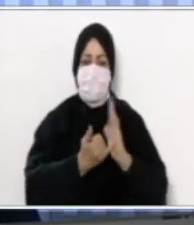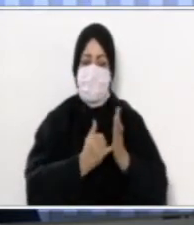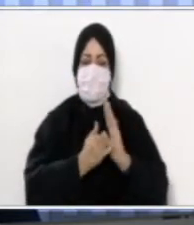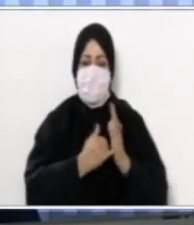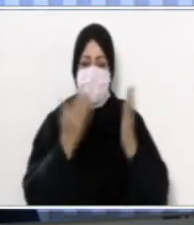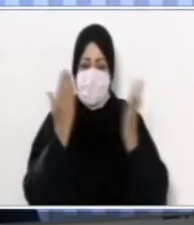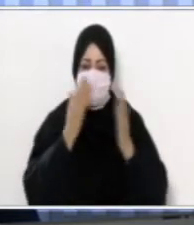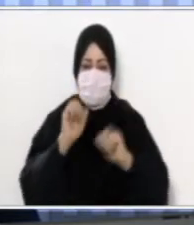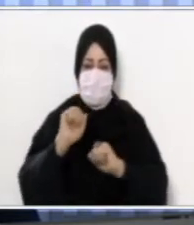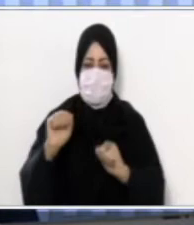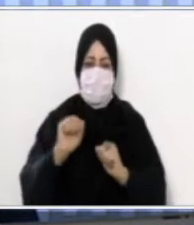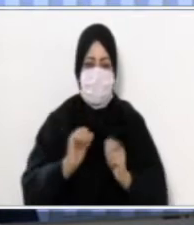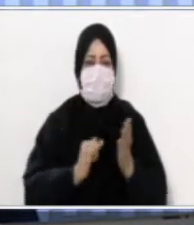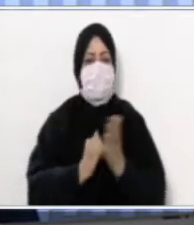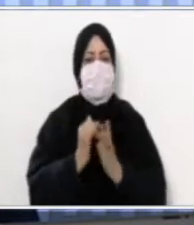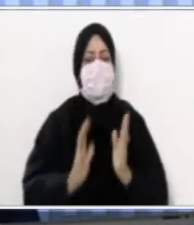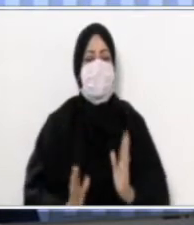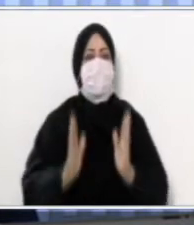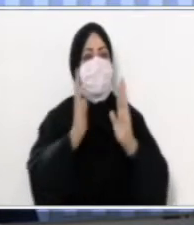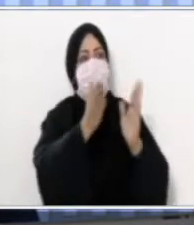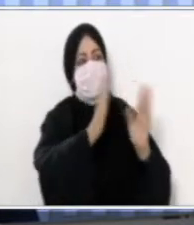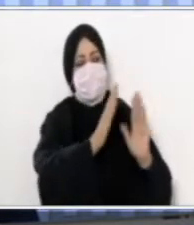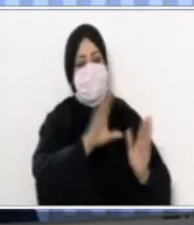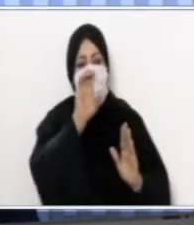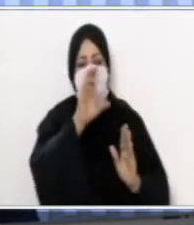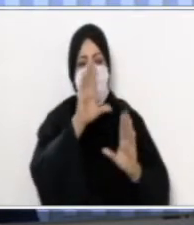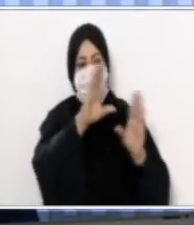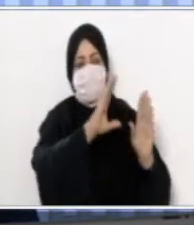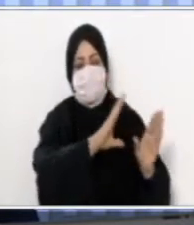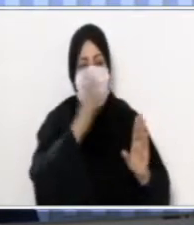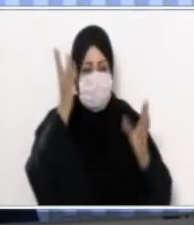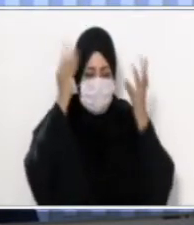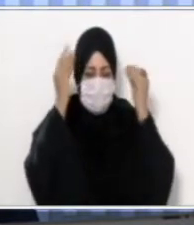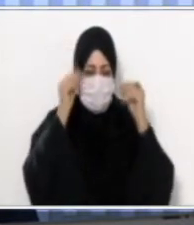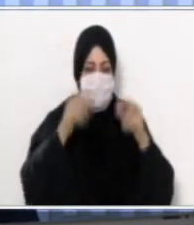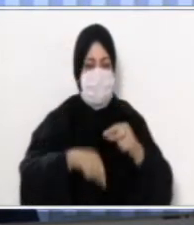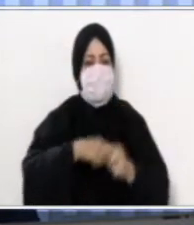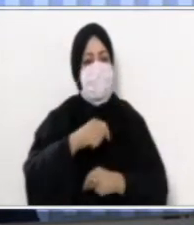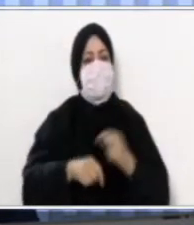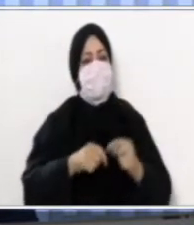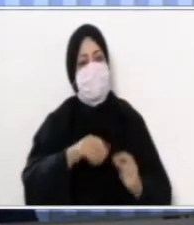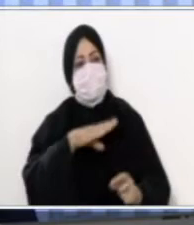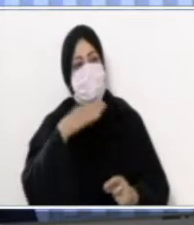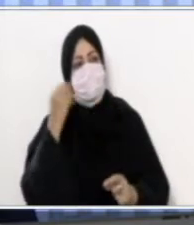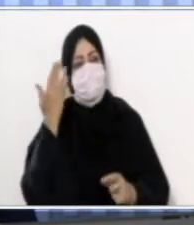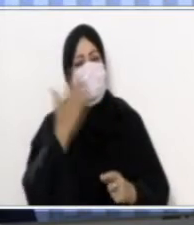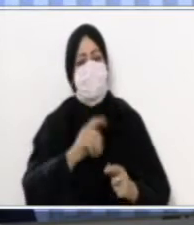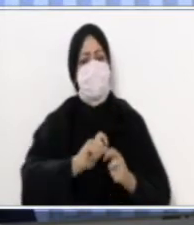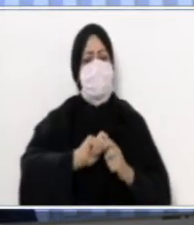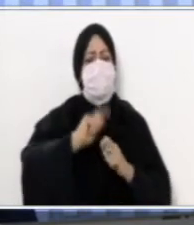الناس، هذه كلها من وجوه الخير التي يدوم نفعها. مثلا شخص بنى مدرسة قرآنية